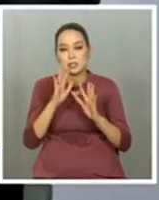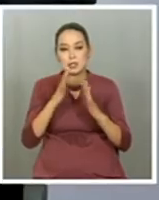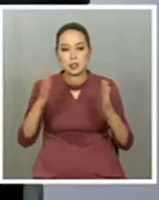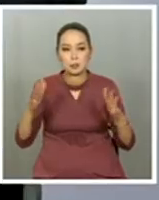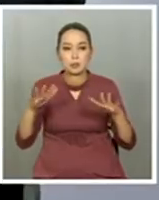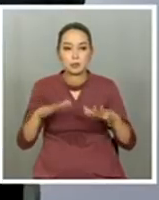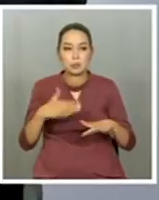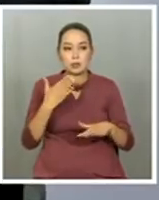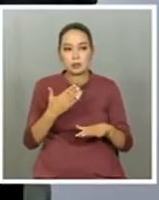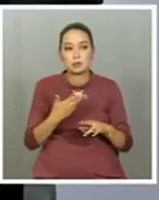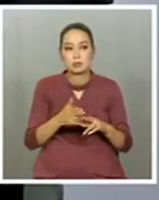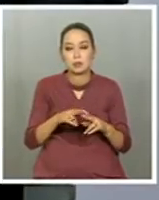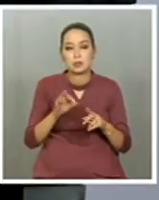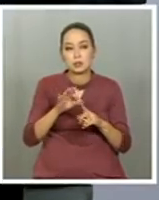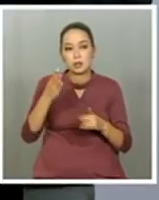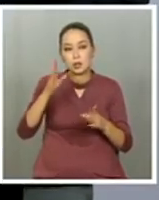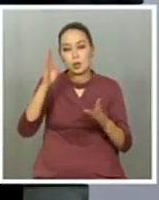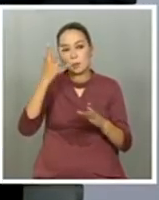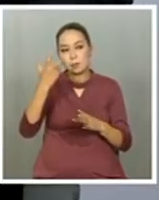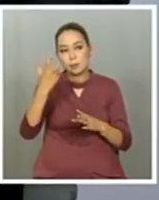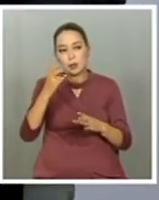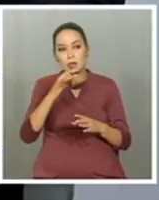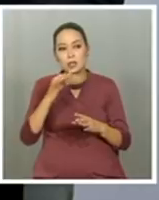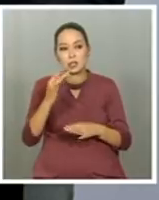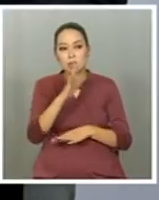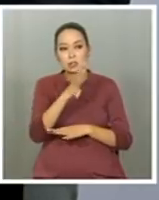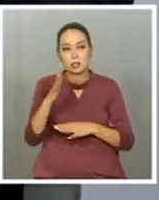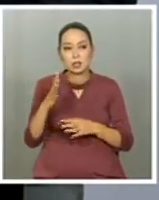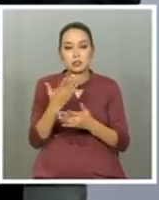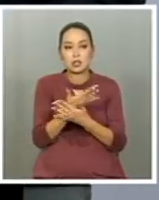мақсаты биологиялық және ландшафтық алуан түрлілікті